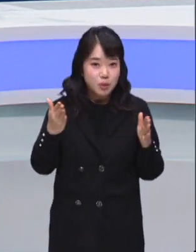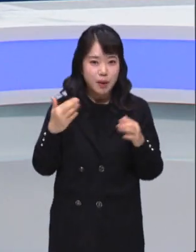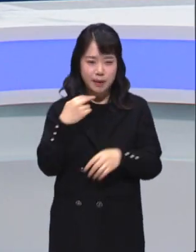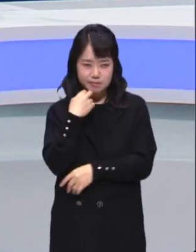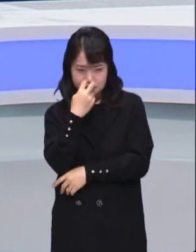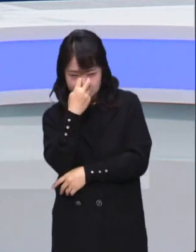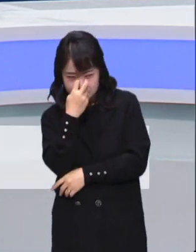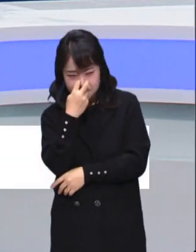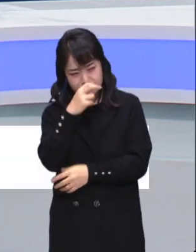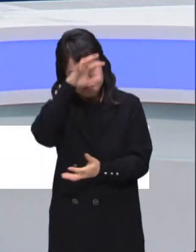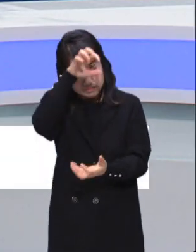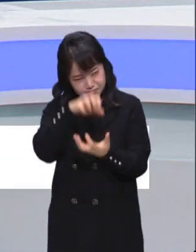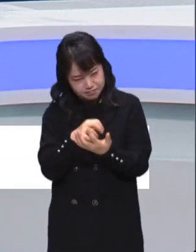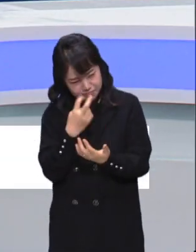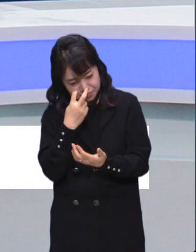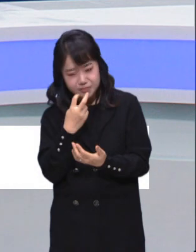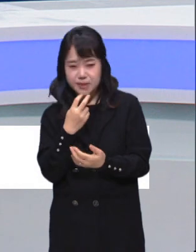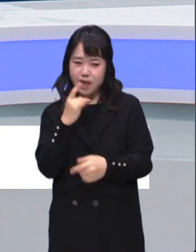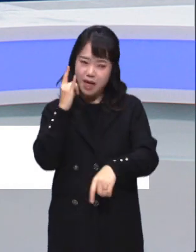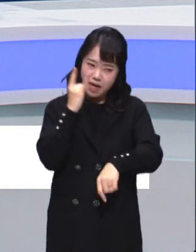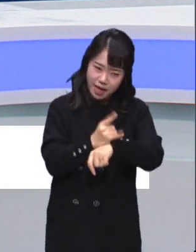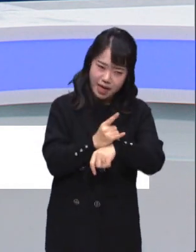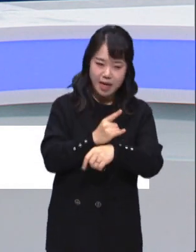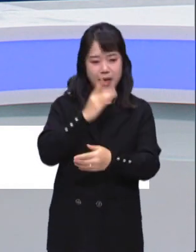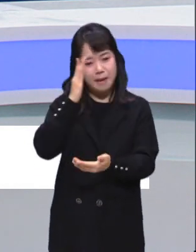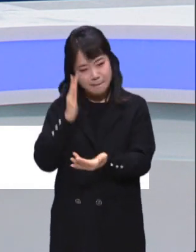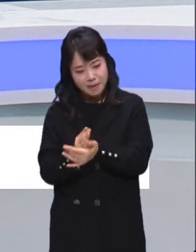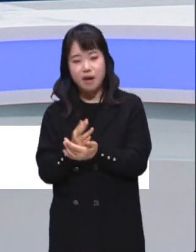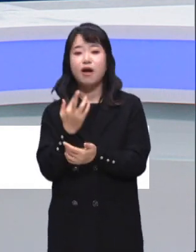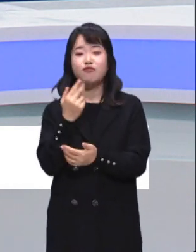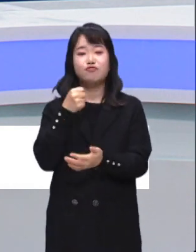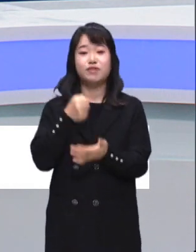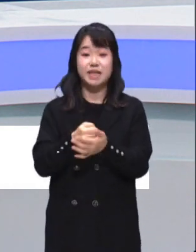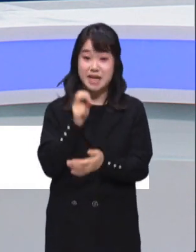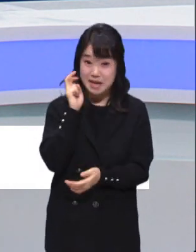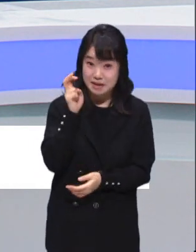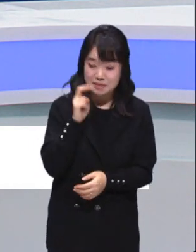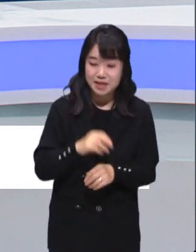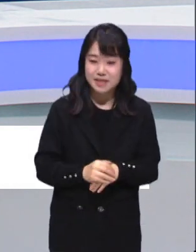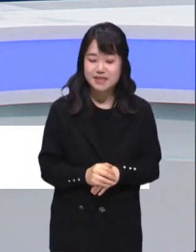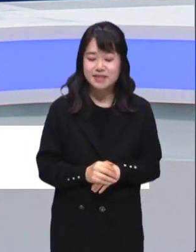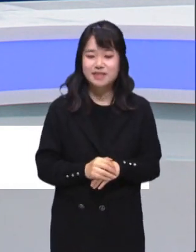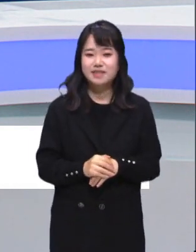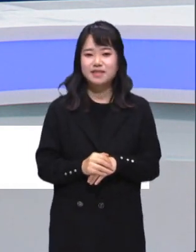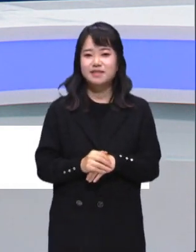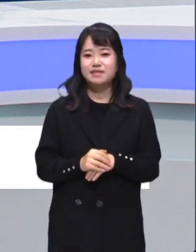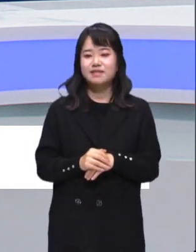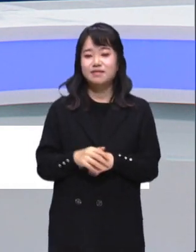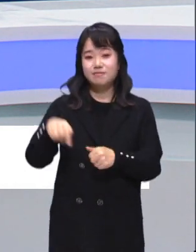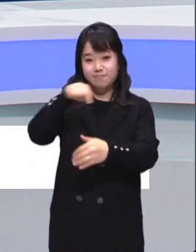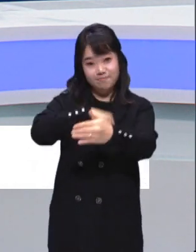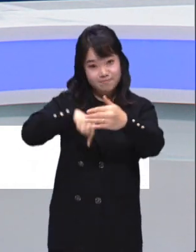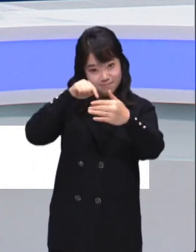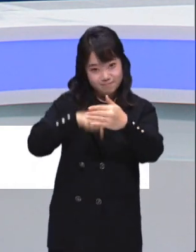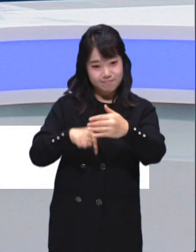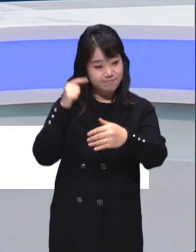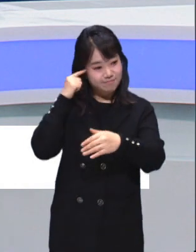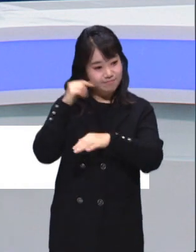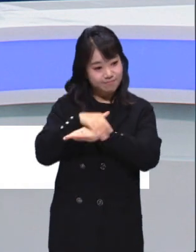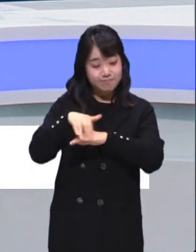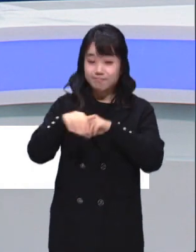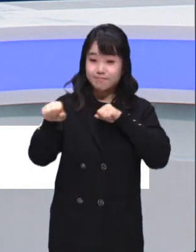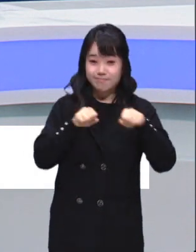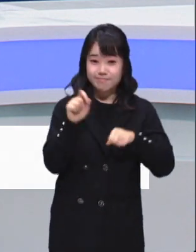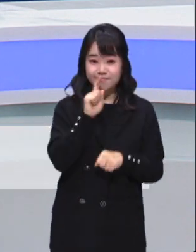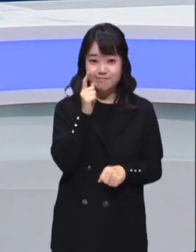것인지 아니면 다시 대중교통 전용직을 유지할 것인지 결정을 하게 되는데 그 사이에는 어떤 좀 행동을 해볼 계획을